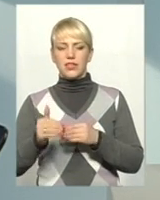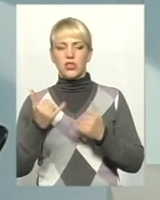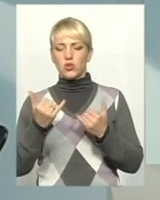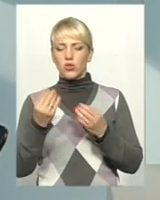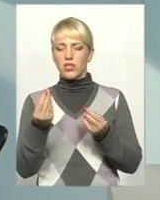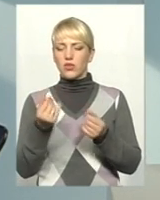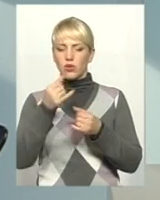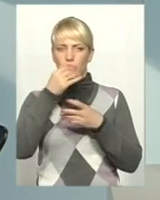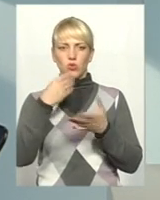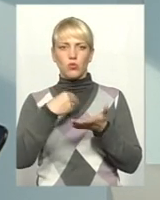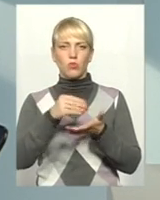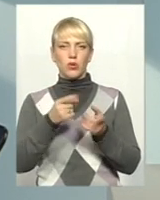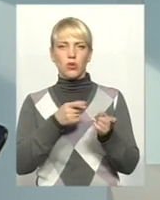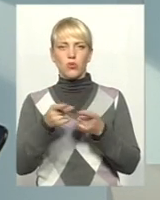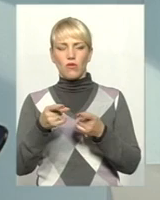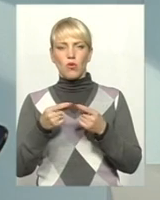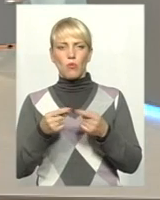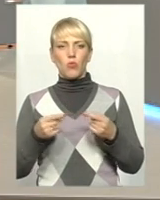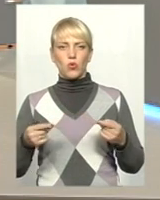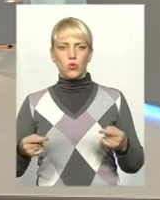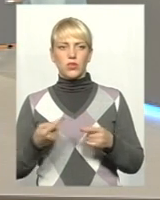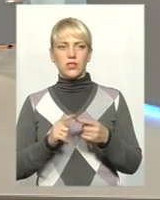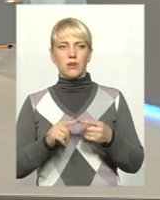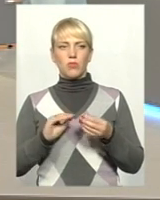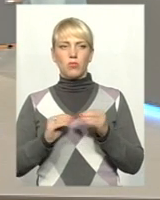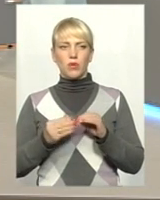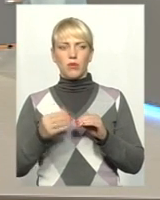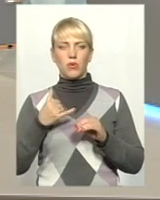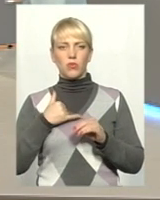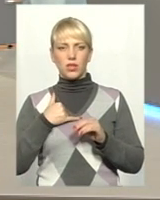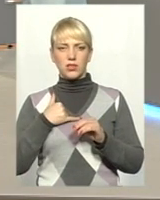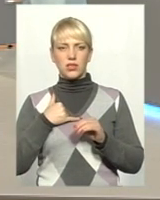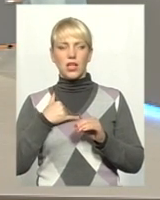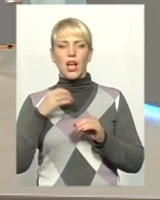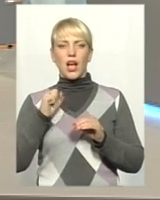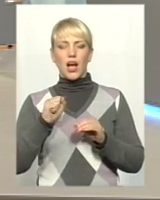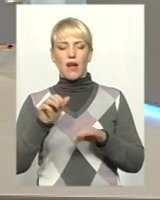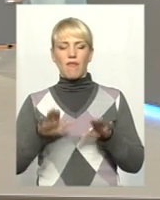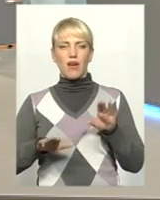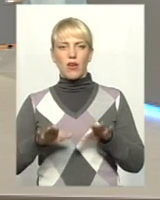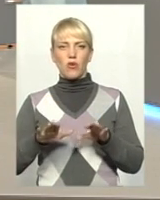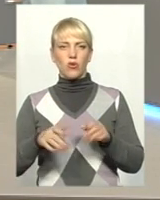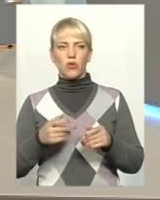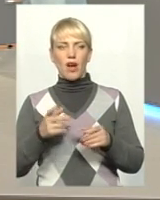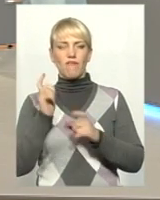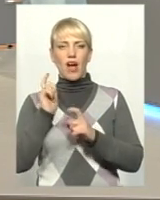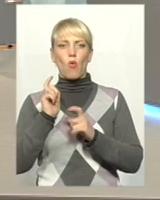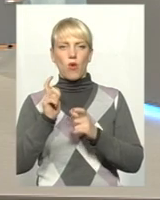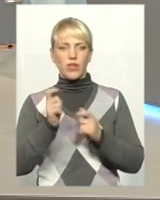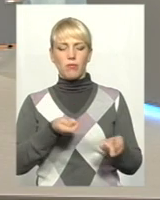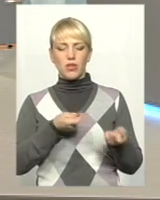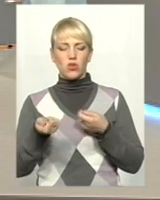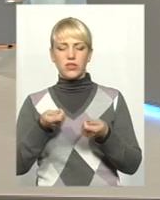не можна купити готову продукцію. Це є проблема велика. А вагонами доставляти з інших місць,